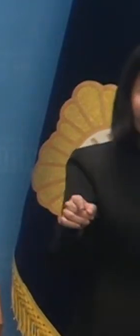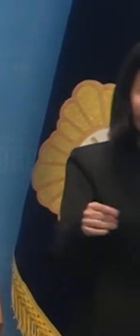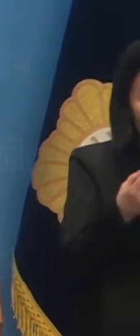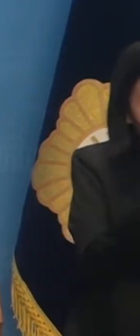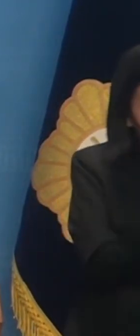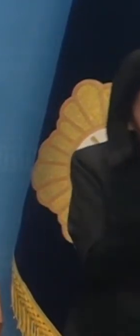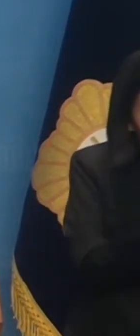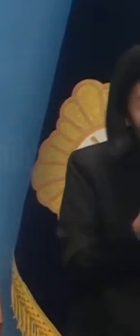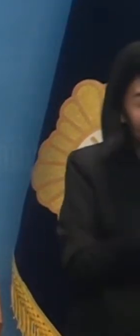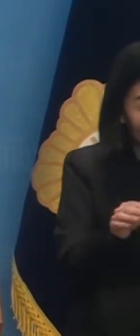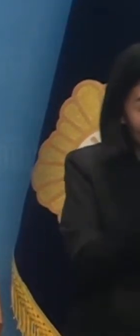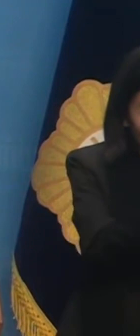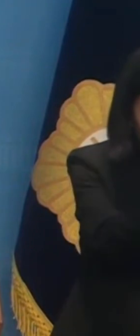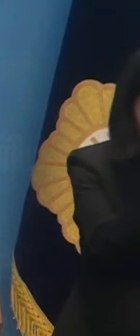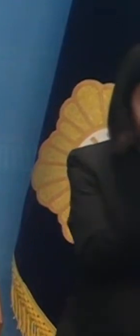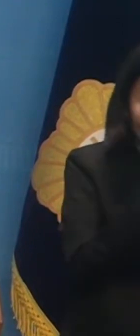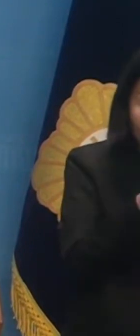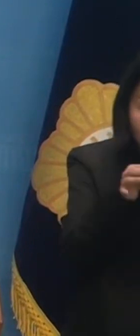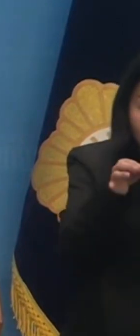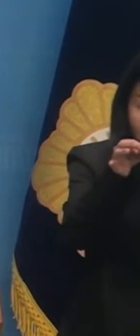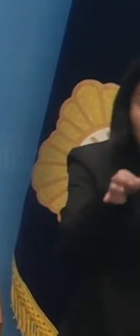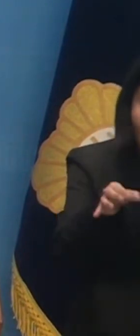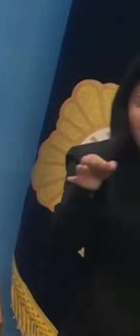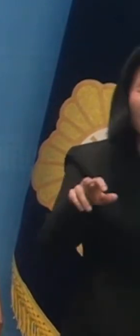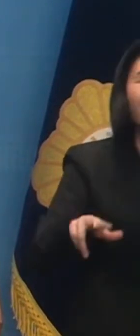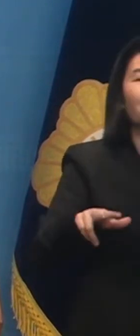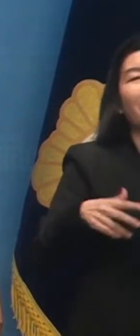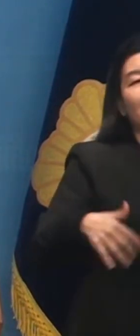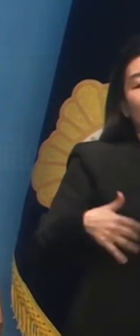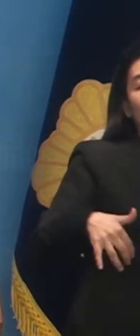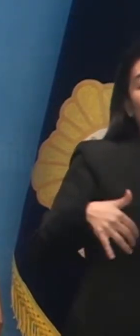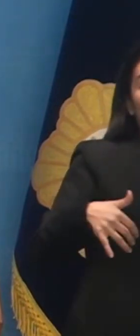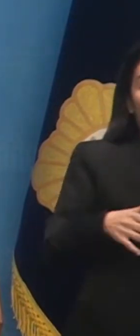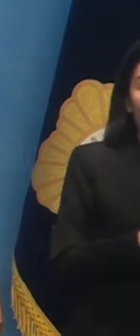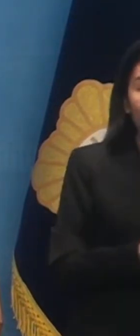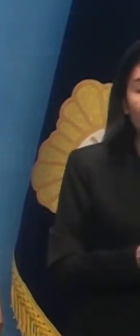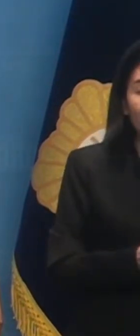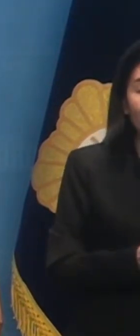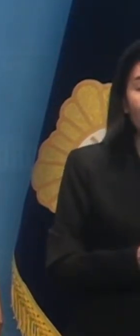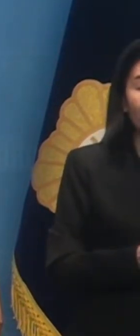민생회복지원금을 차등 지급하는 것은 현재로서는 불가능합니다.